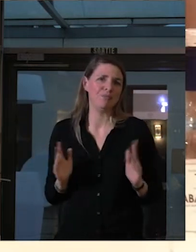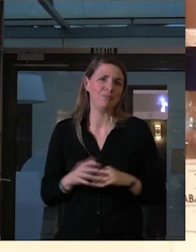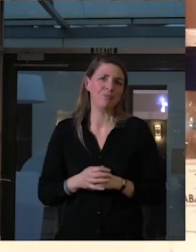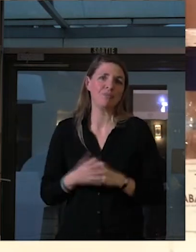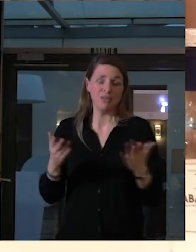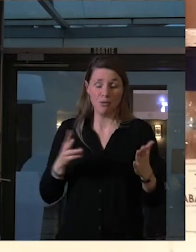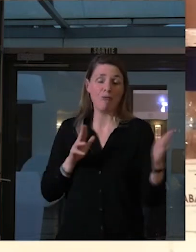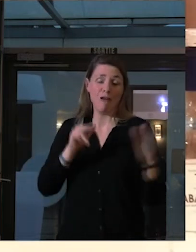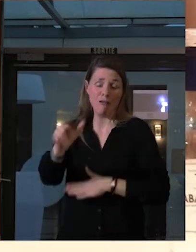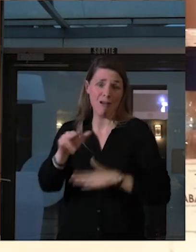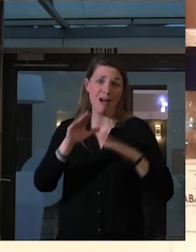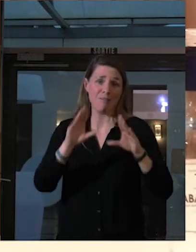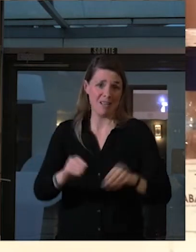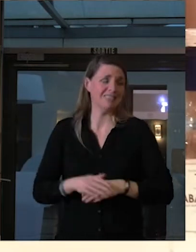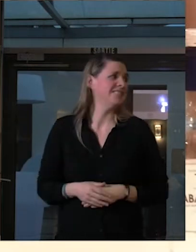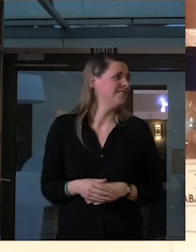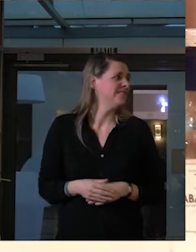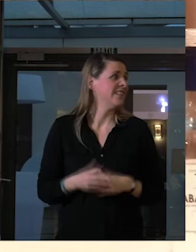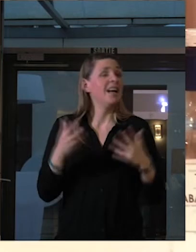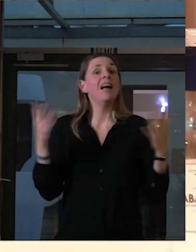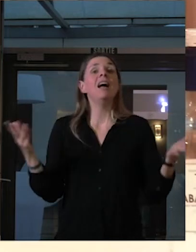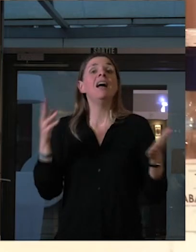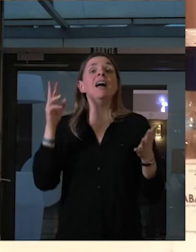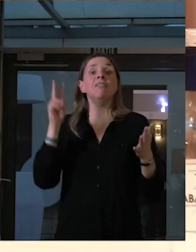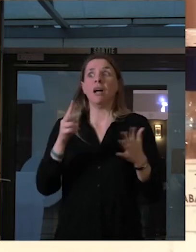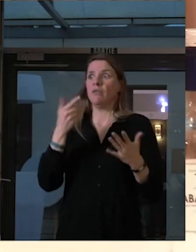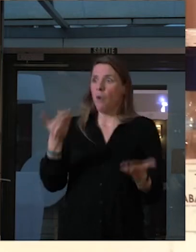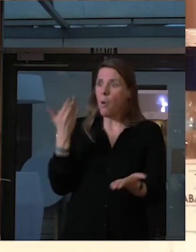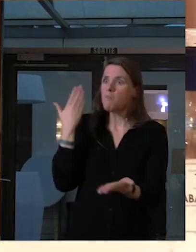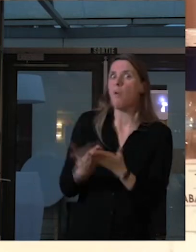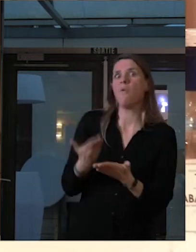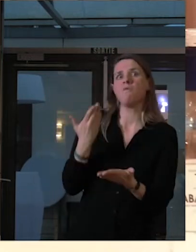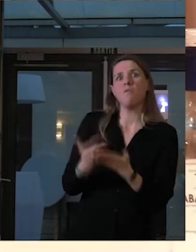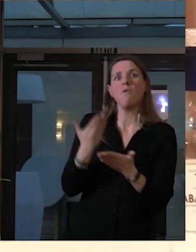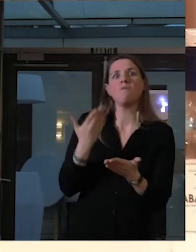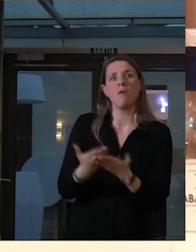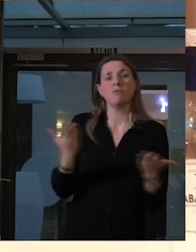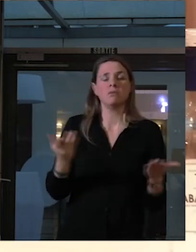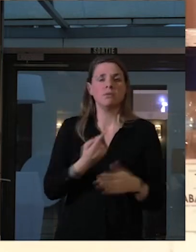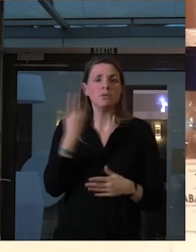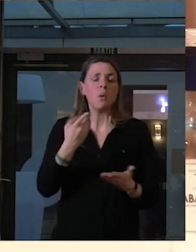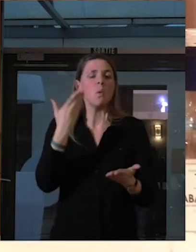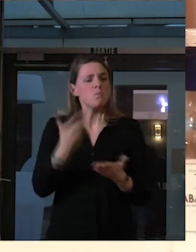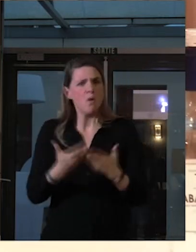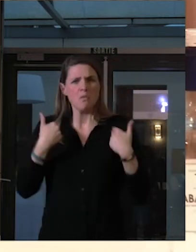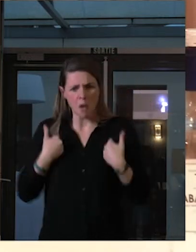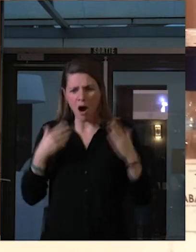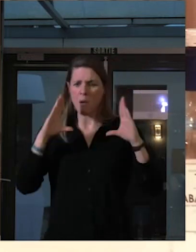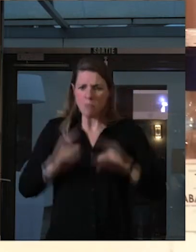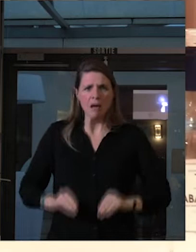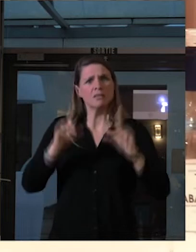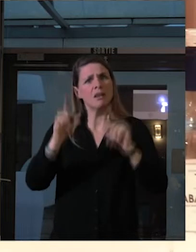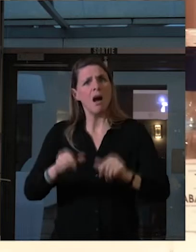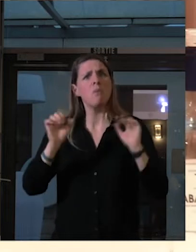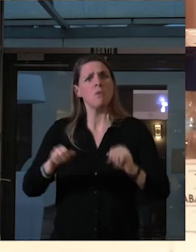Ça se met en place. On reste encore sur cette chose de prouver. Il faut prouver. Il faut prouver que j'ai ma place. Et finalement, c'est par des